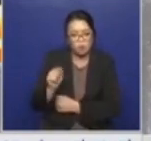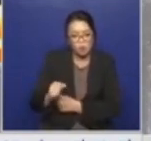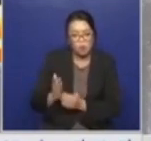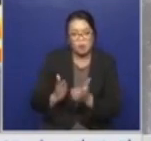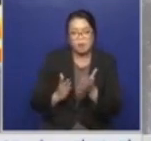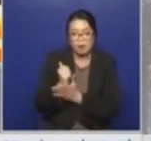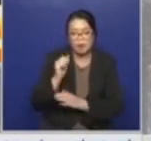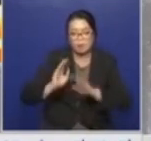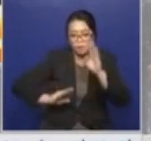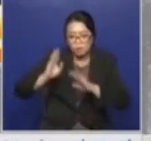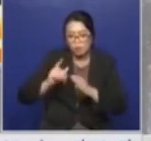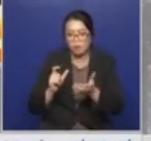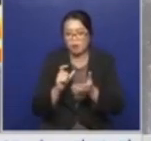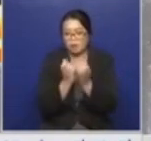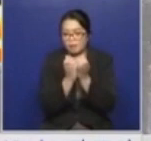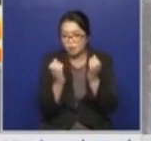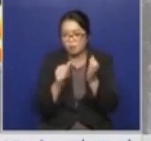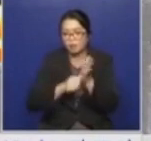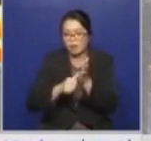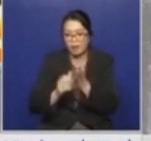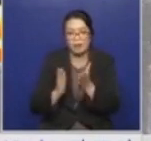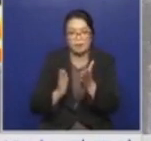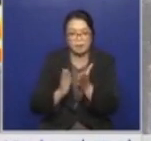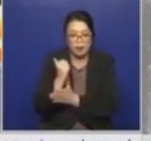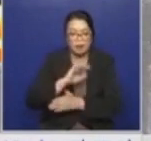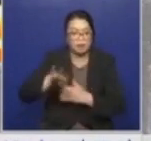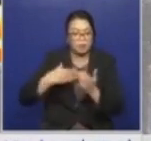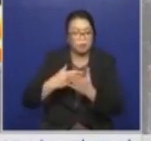เป็นสิ่งที่พี่น้องประชาชนได้เห็นชอบ